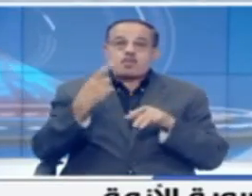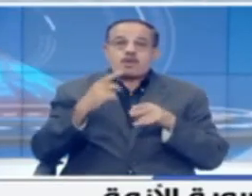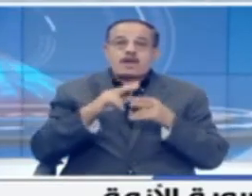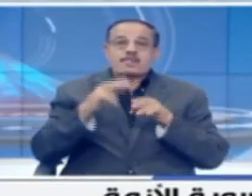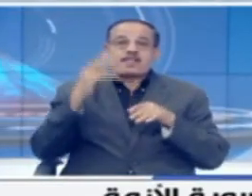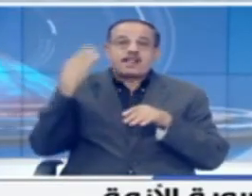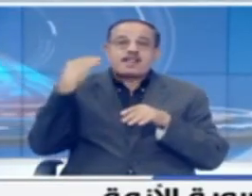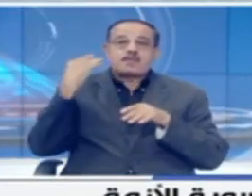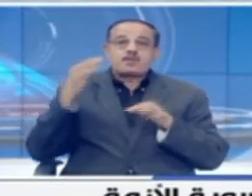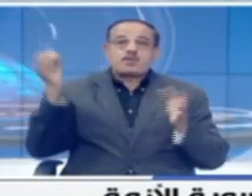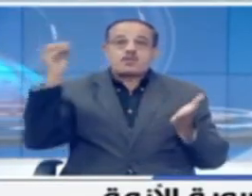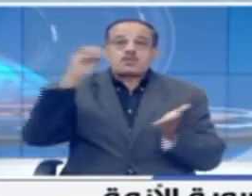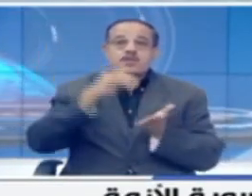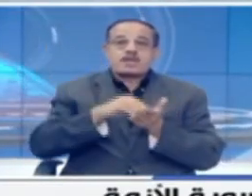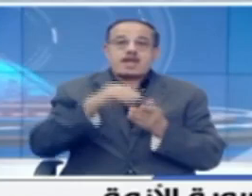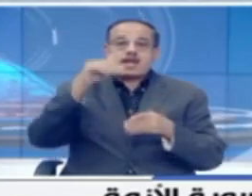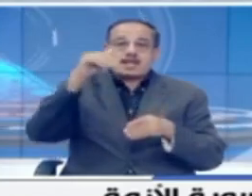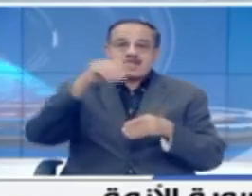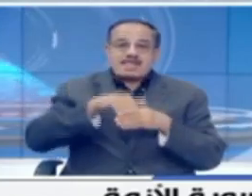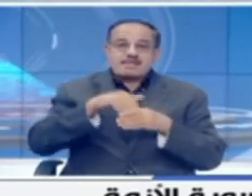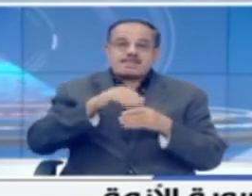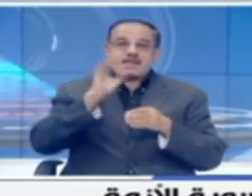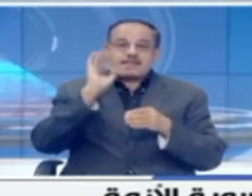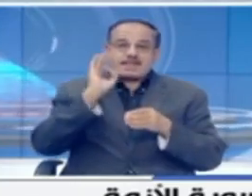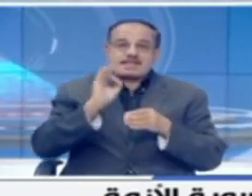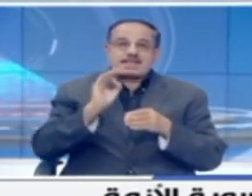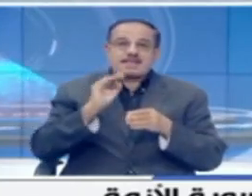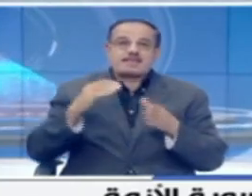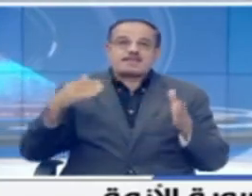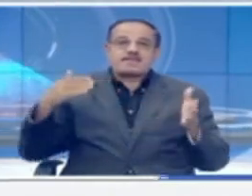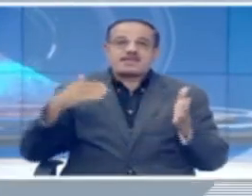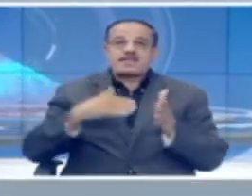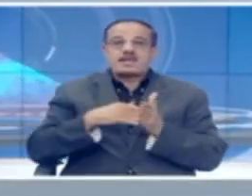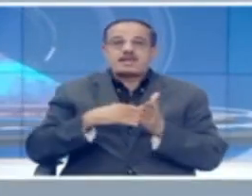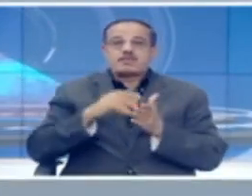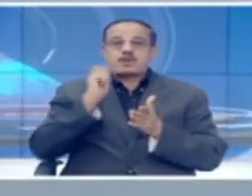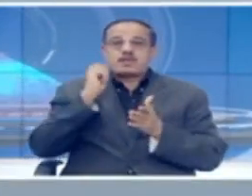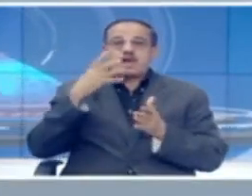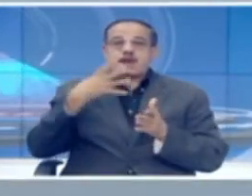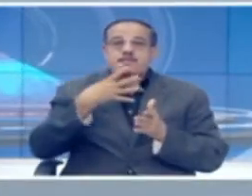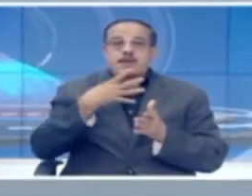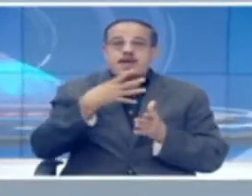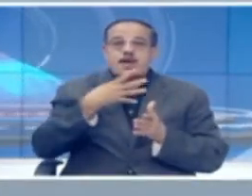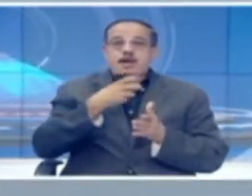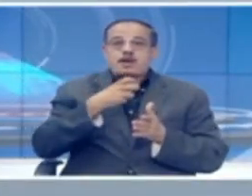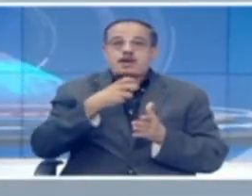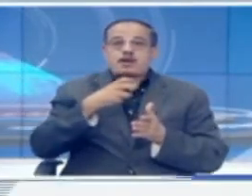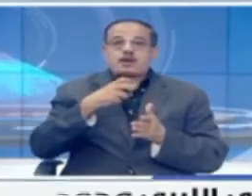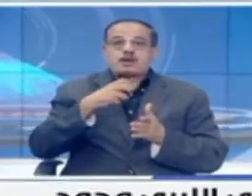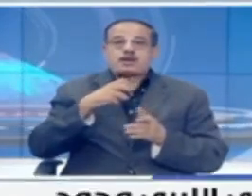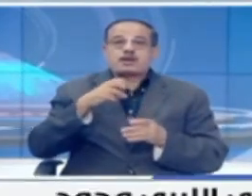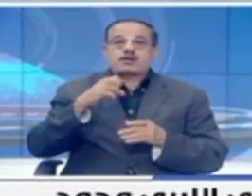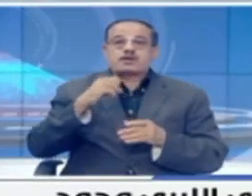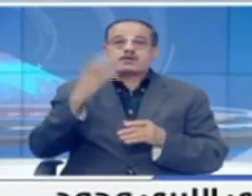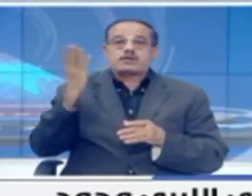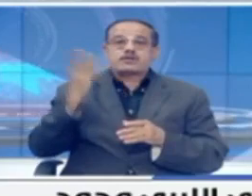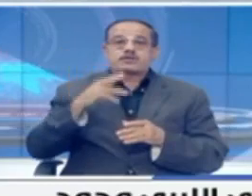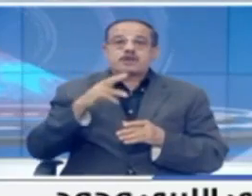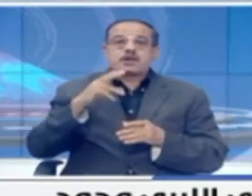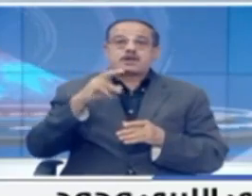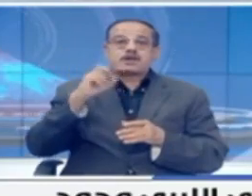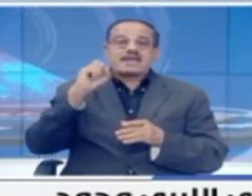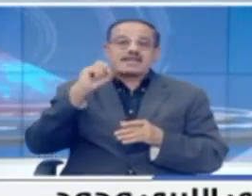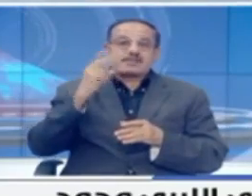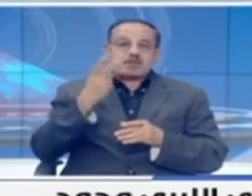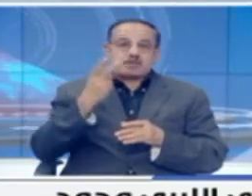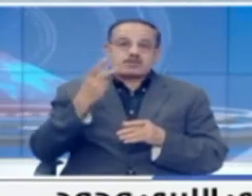لضمان توحيد المؤسسات الليبية وصولا إلى عقد الانتخابات الوطنية في موعدها المحدد في 24 من ديسمبر